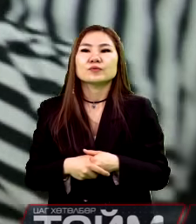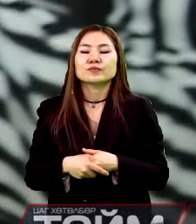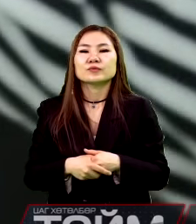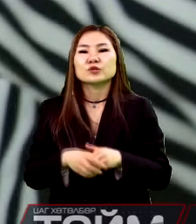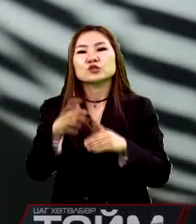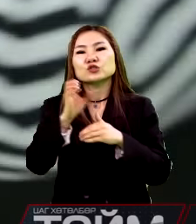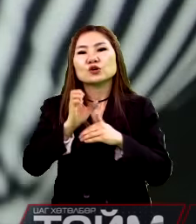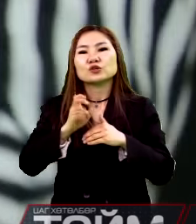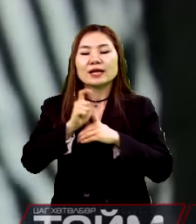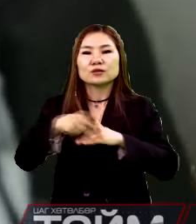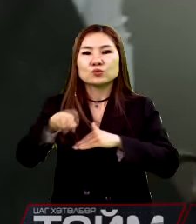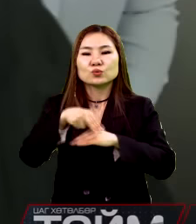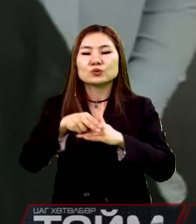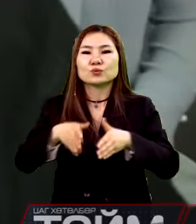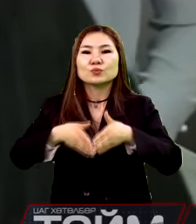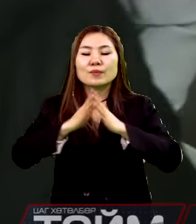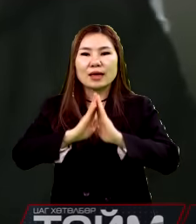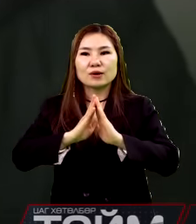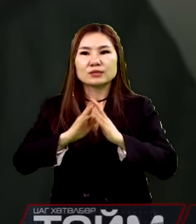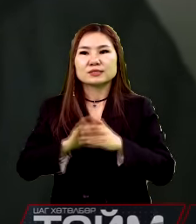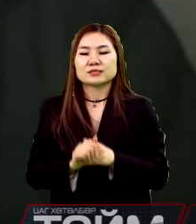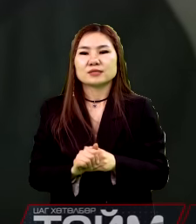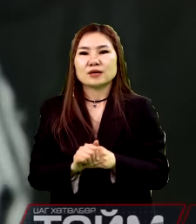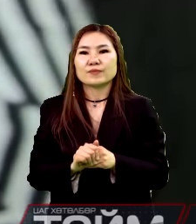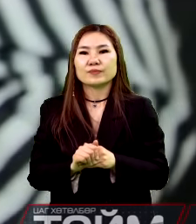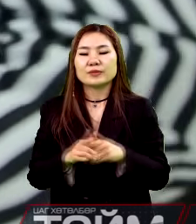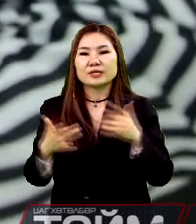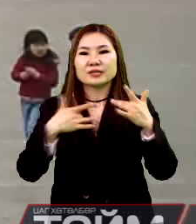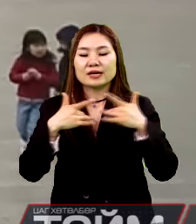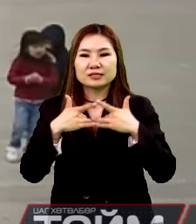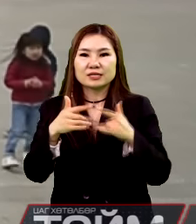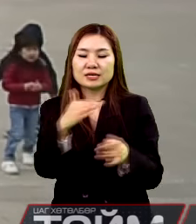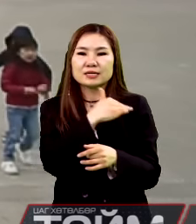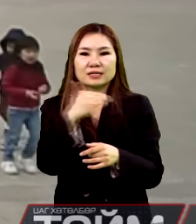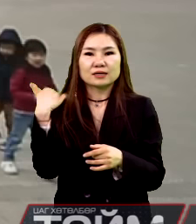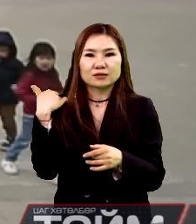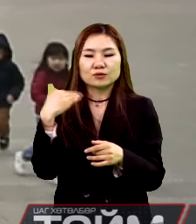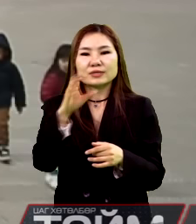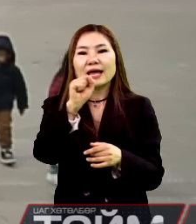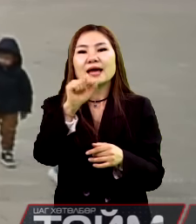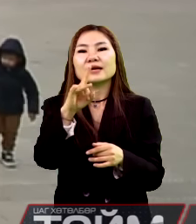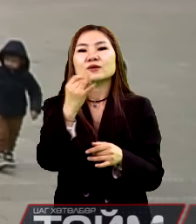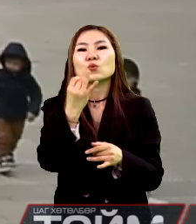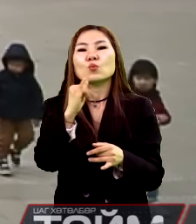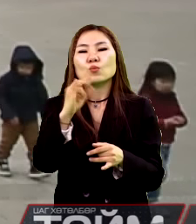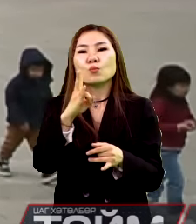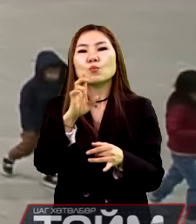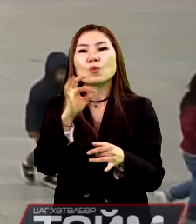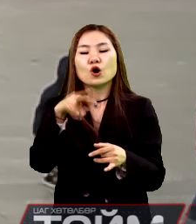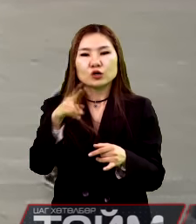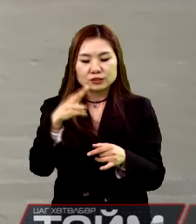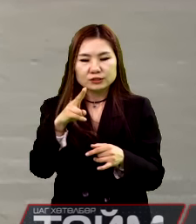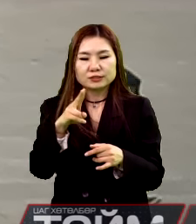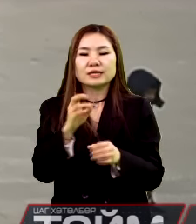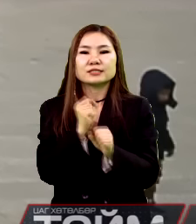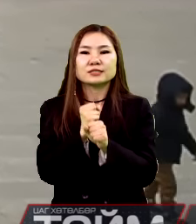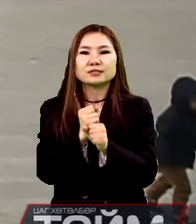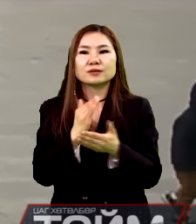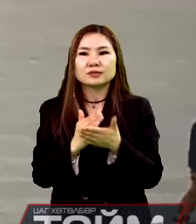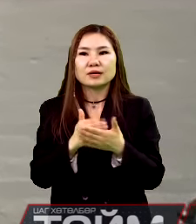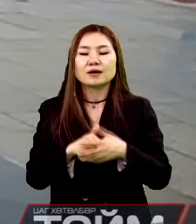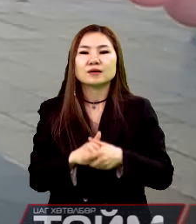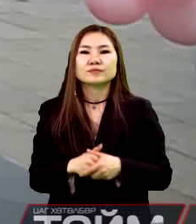үүсгэн байгуулж сонгоо хайрхан дүүргэд байгууллаа. Энэ театрын одоо даргаар Монгол улсын гавьяа жүжигчин Ариун Болд буюу Боё гэдэг хүн бас одоо ажиллаж байгаа